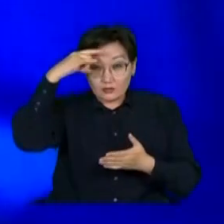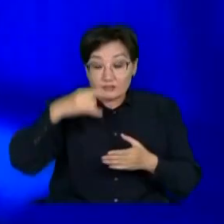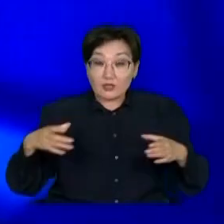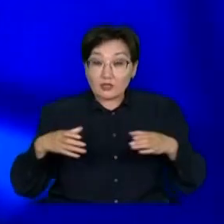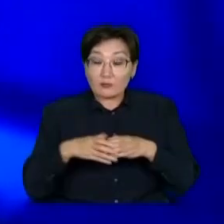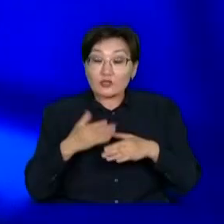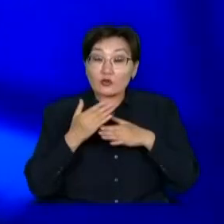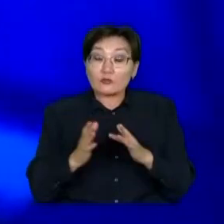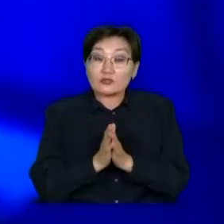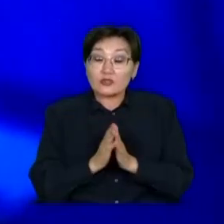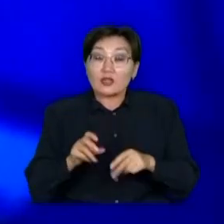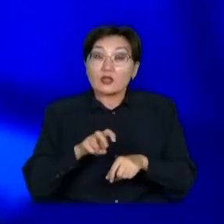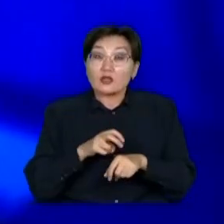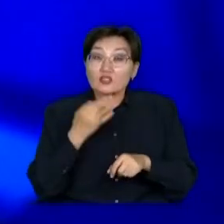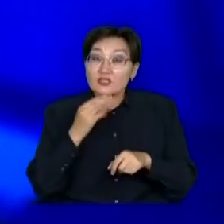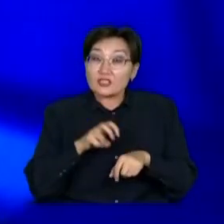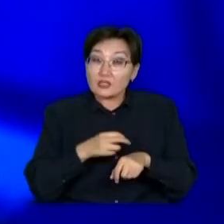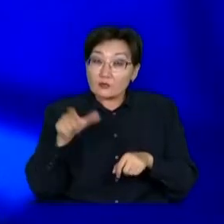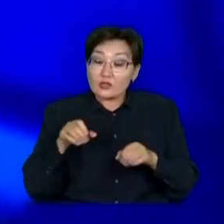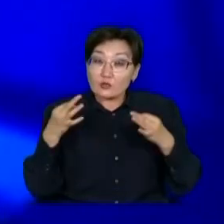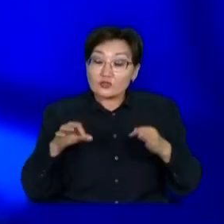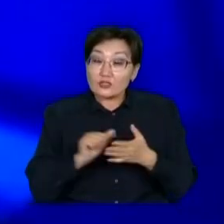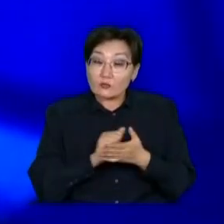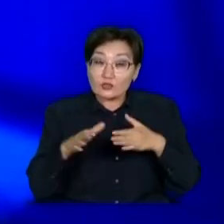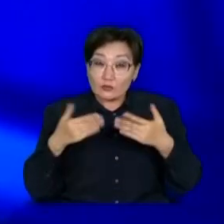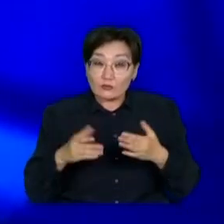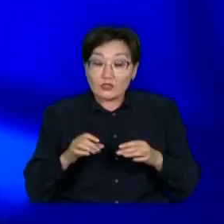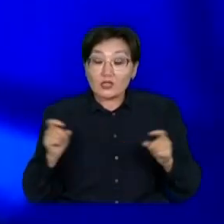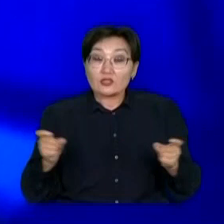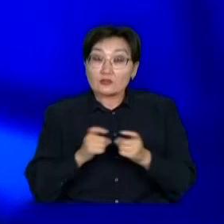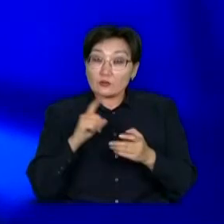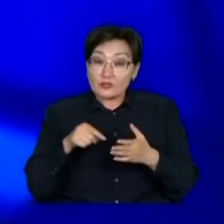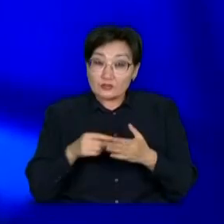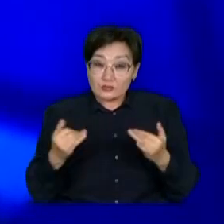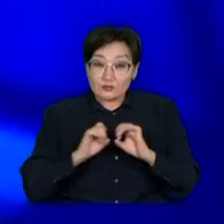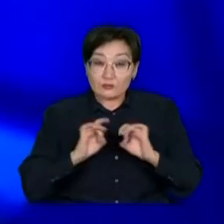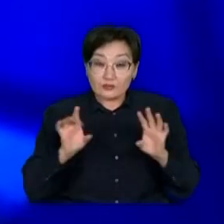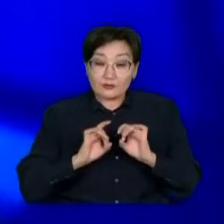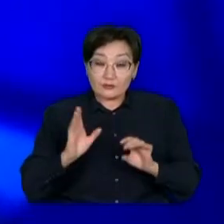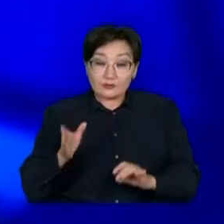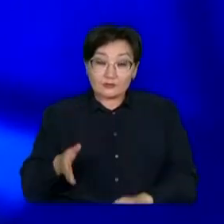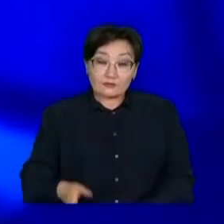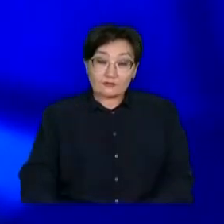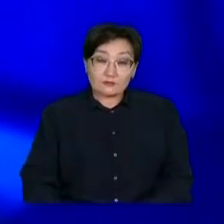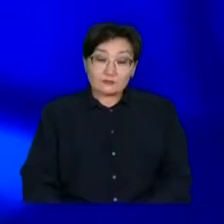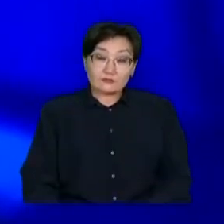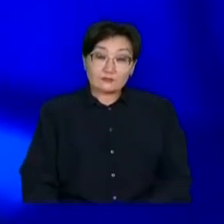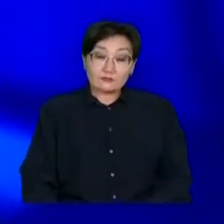шетелдік дәрігердің рұқсат қағазы болмаған дейді баланың анасы. Даулы мәселенің аққарасын Әлібек Шынтемір анықтап келді.